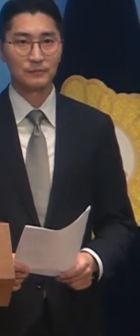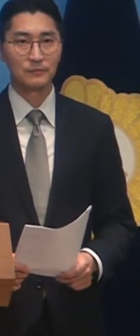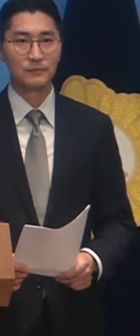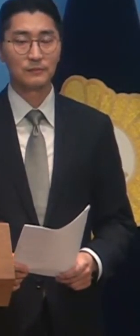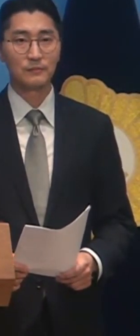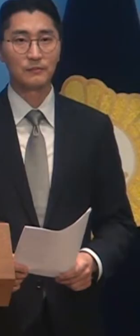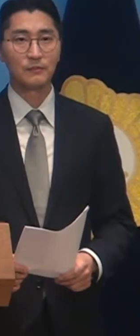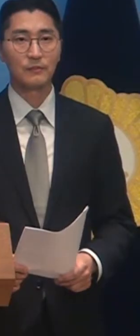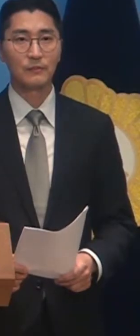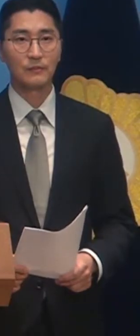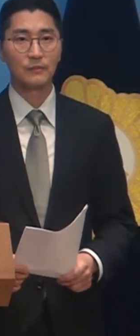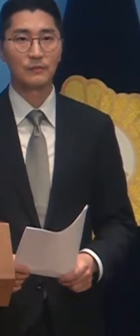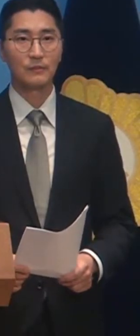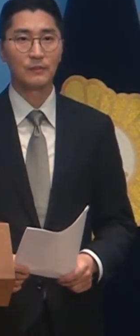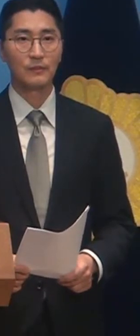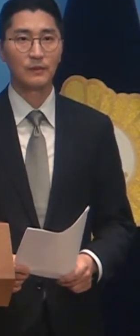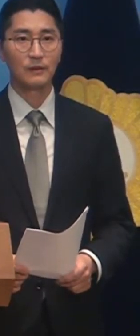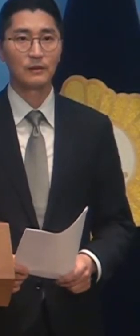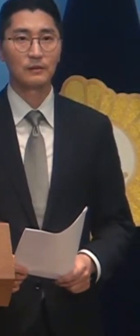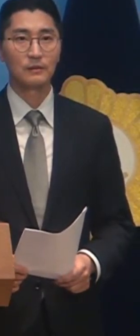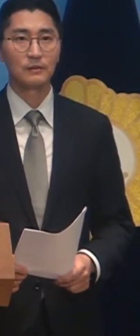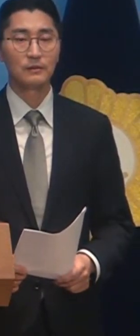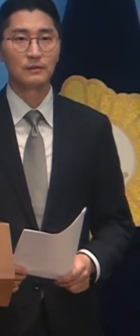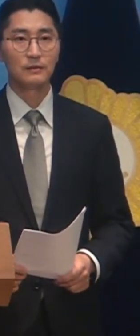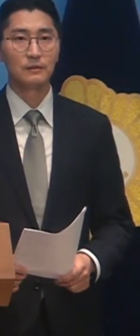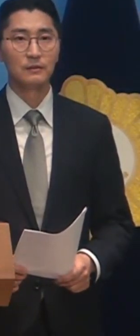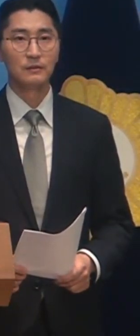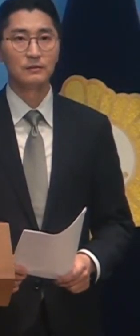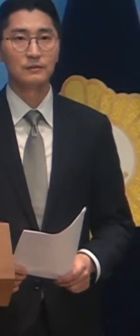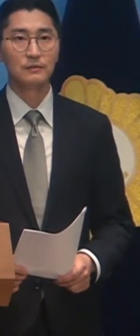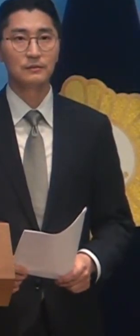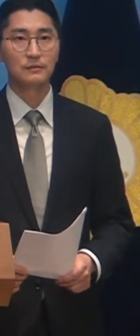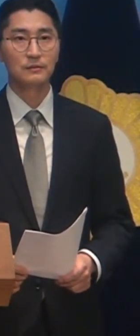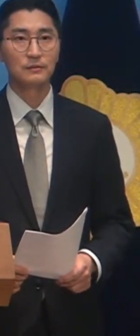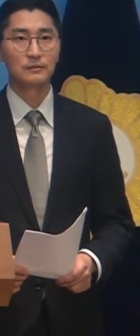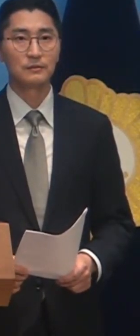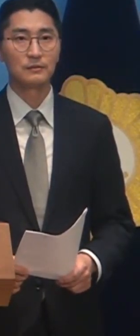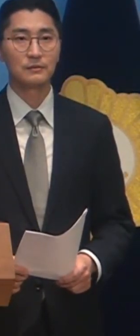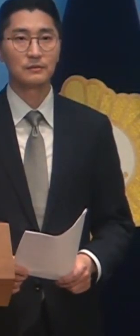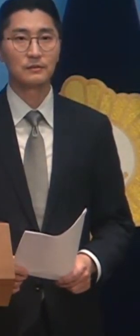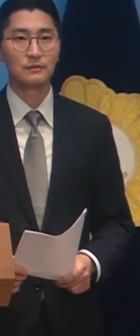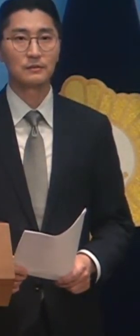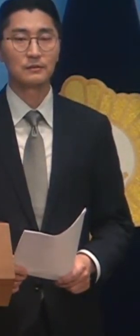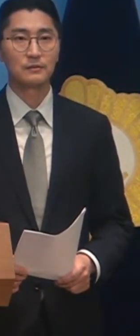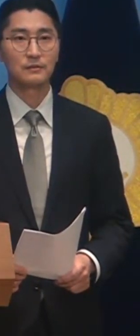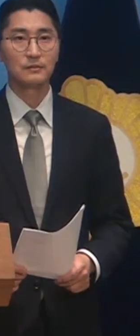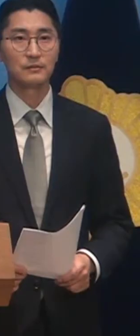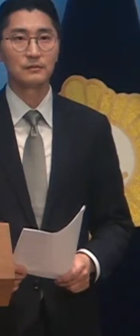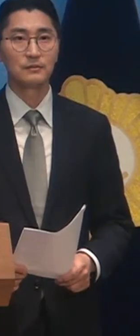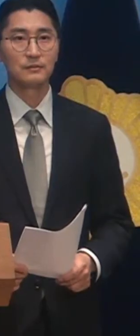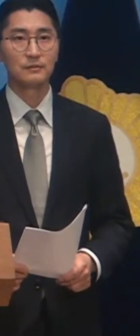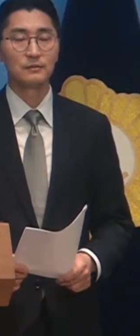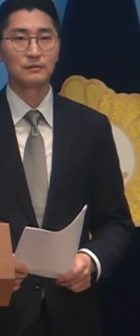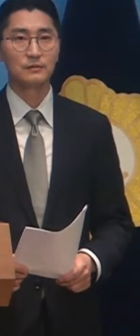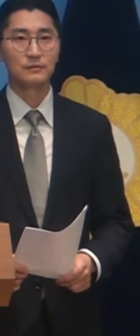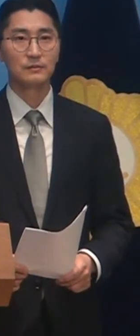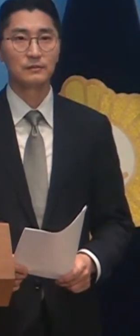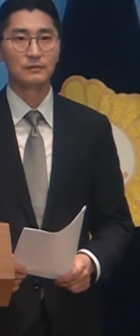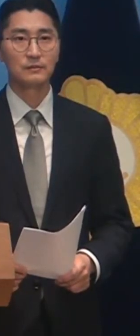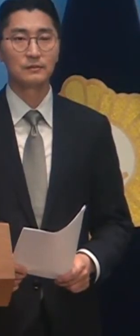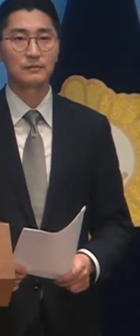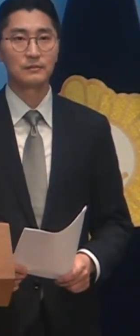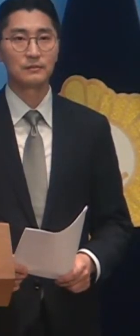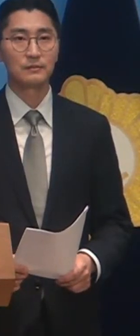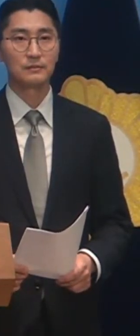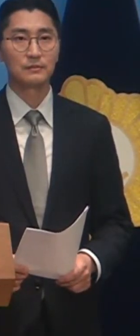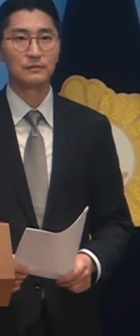발표하겠습니다. 일방적 검찰 해체는 법칙 파괴이자 헌정 유린입니다. 민주당의